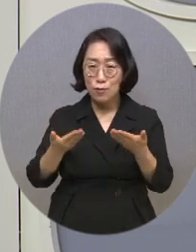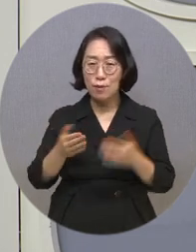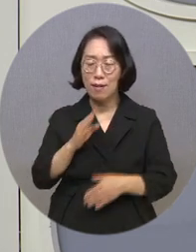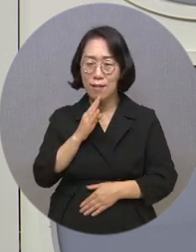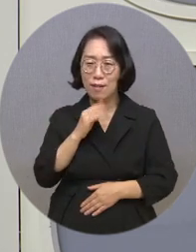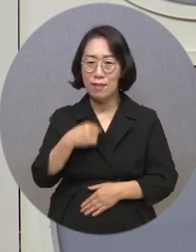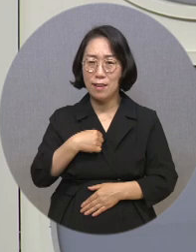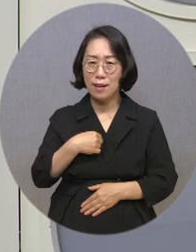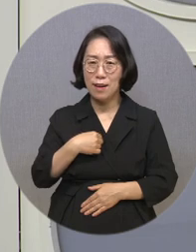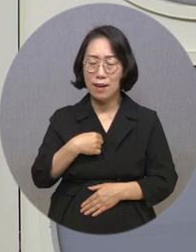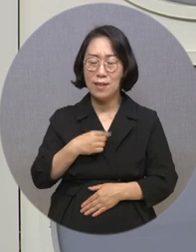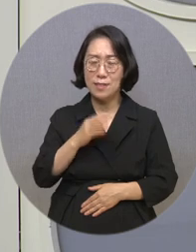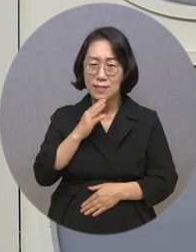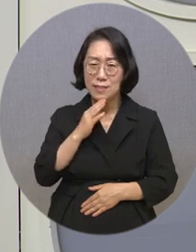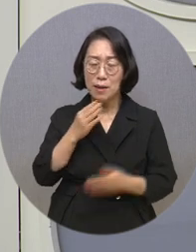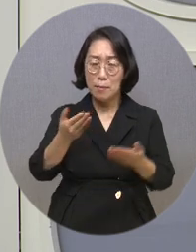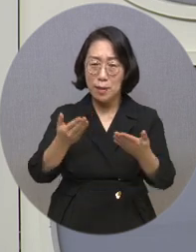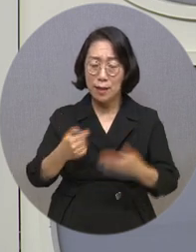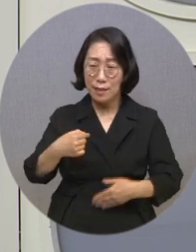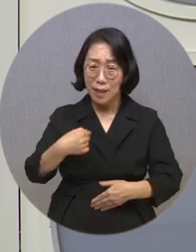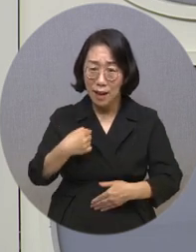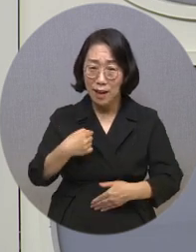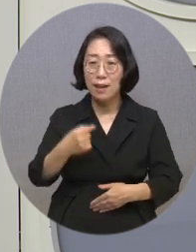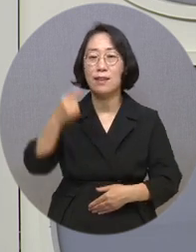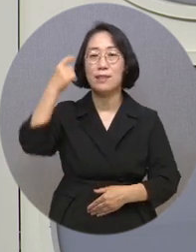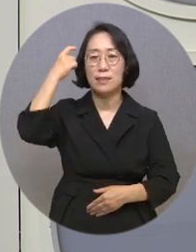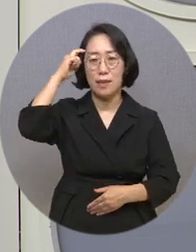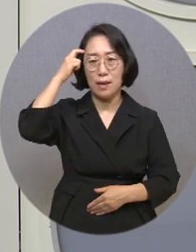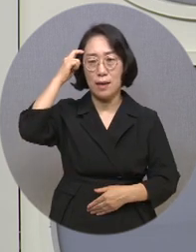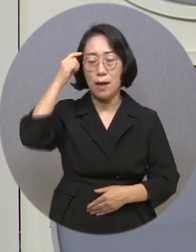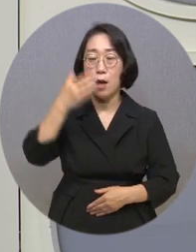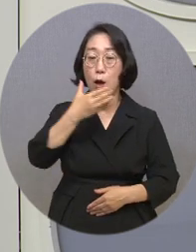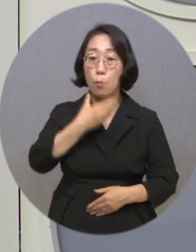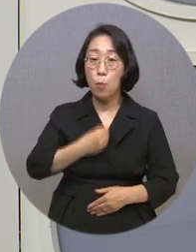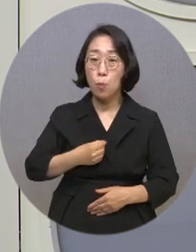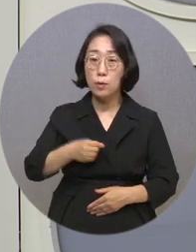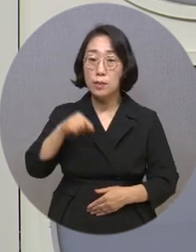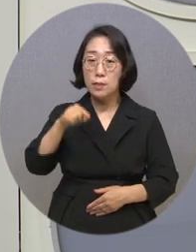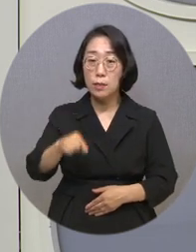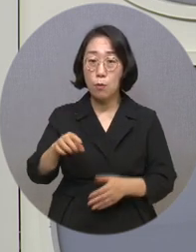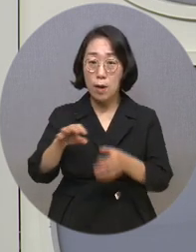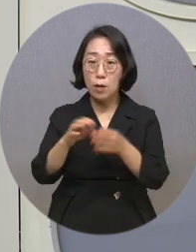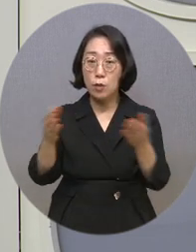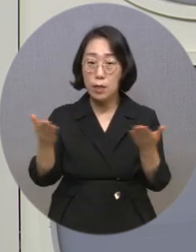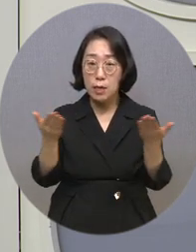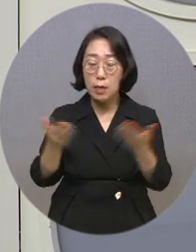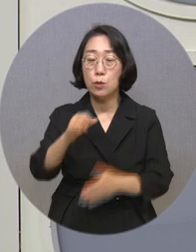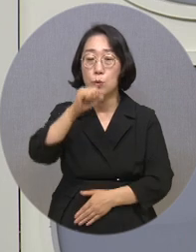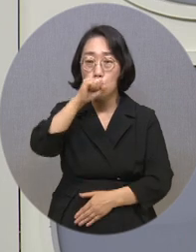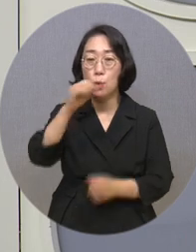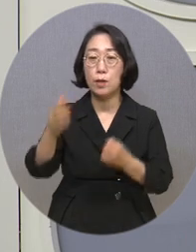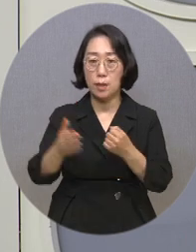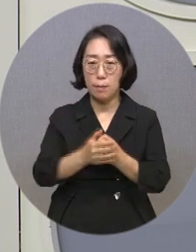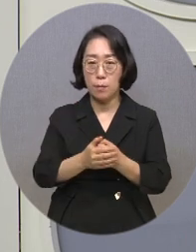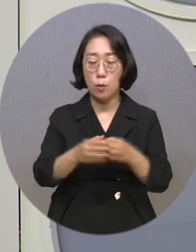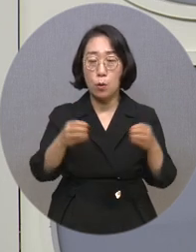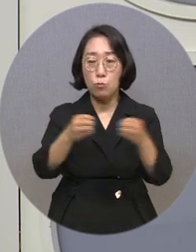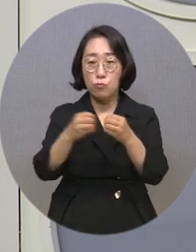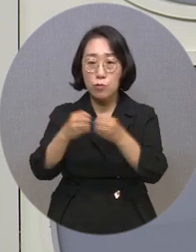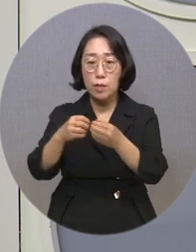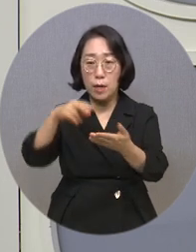상을 내가 꼭 받아야 되나 하는 생각을 했습니다. 저는 복지 일이 좋아서 일을 하고 있고 신앙성이